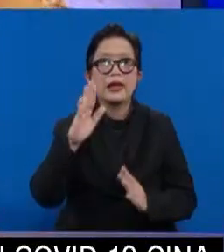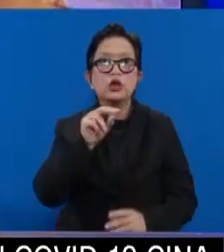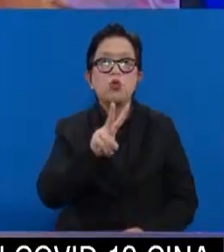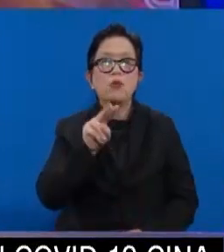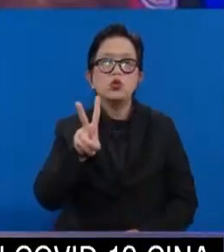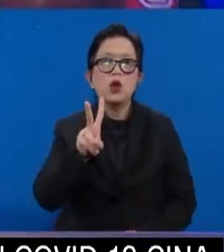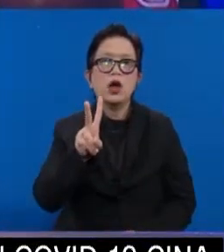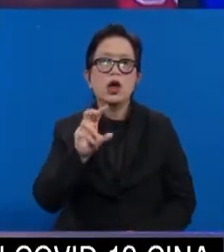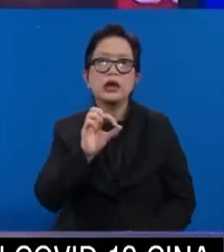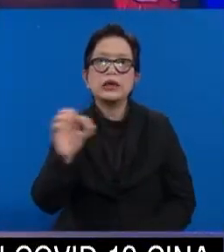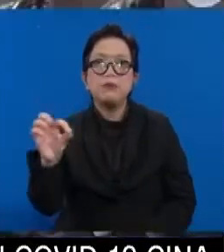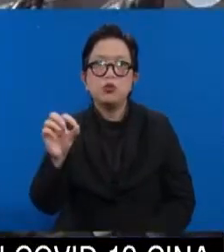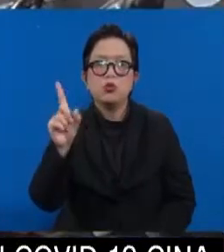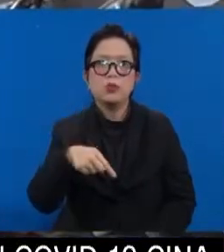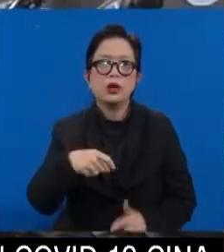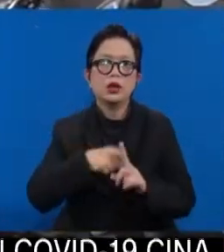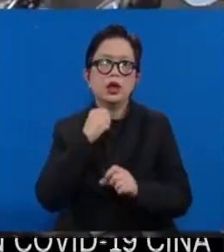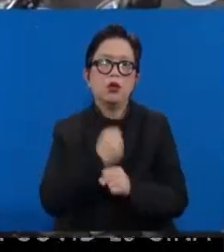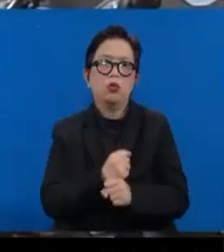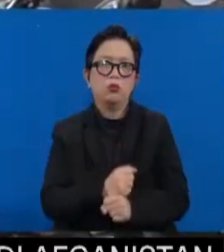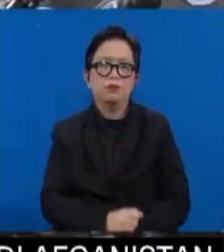per kilogram.